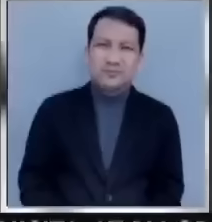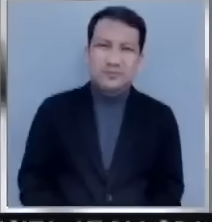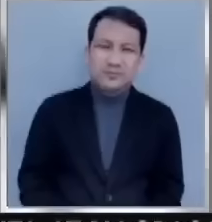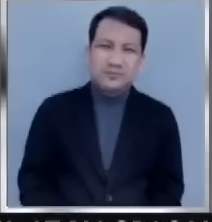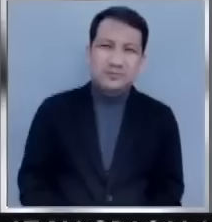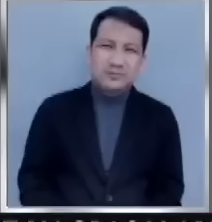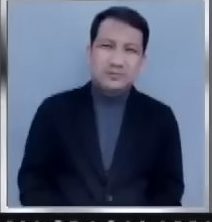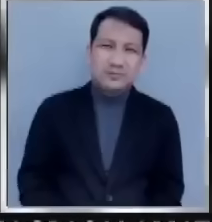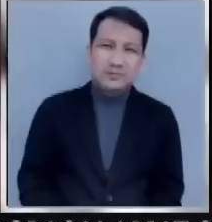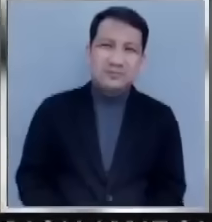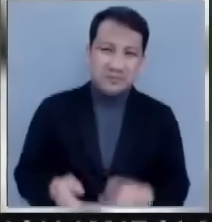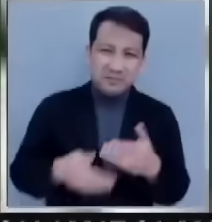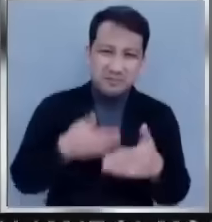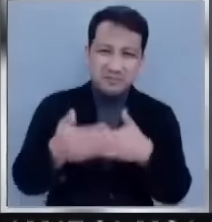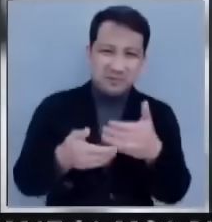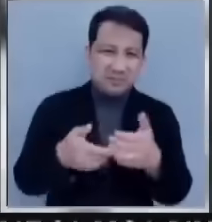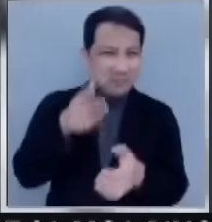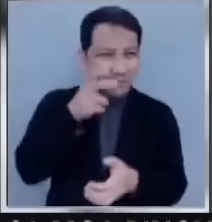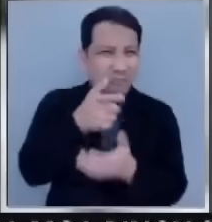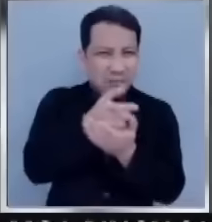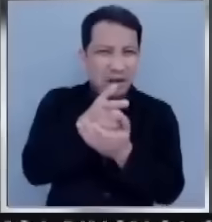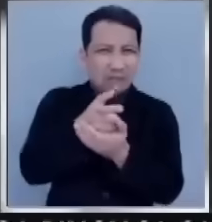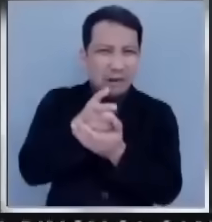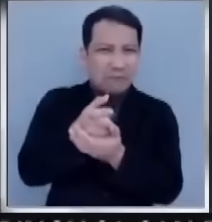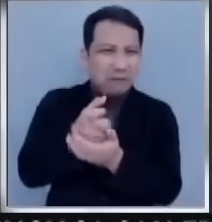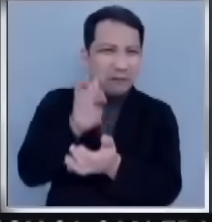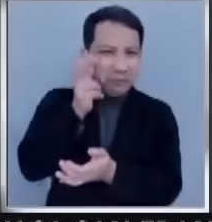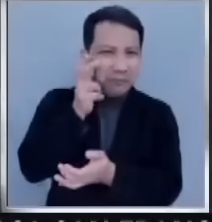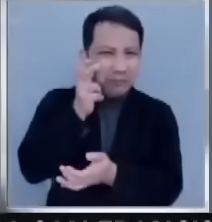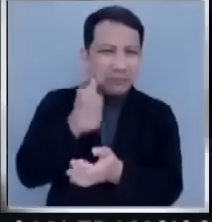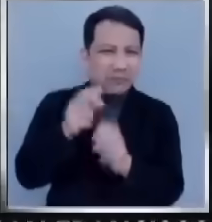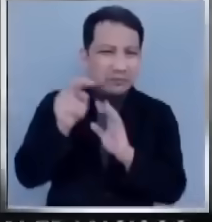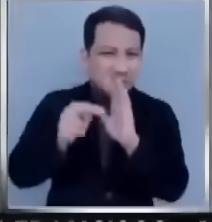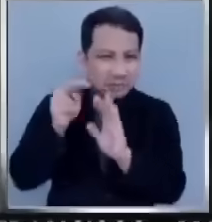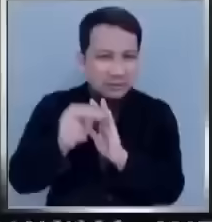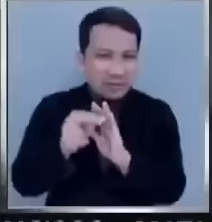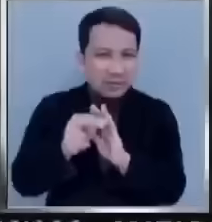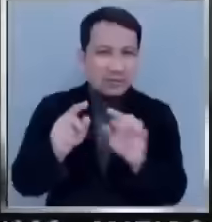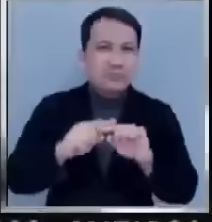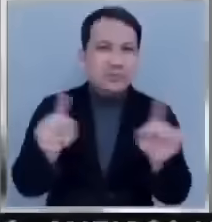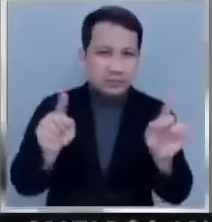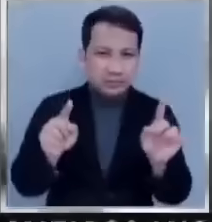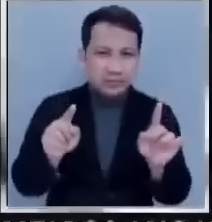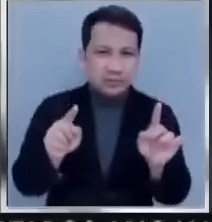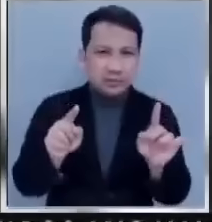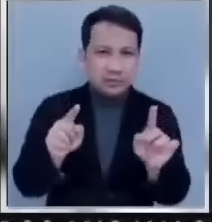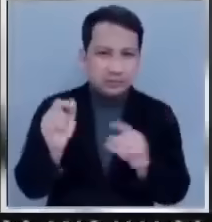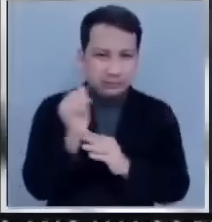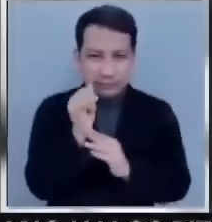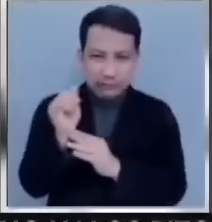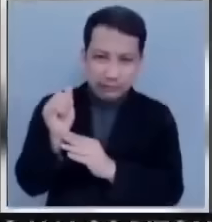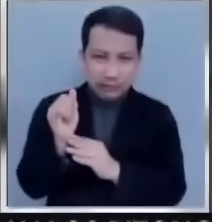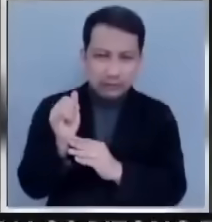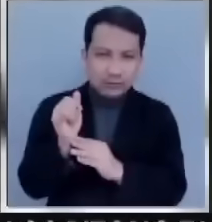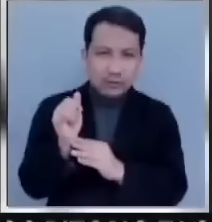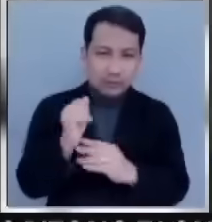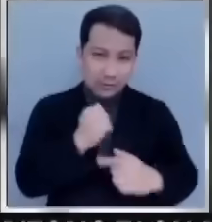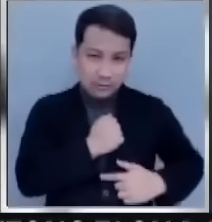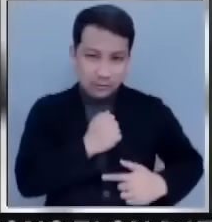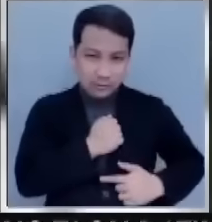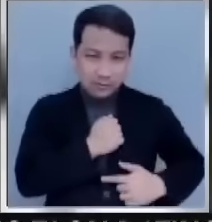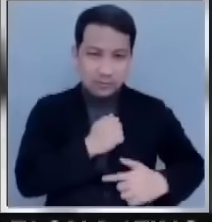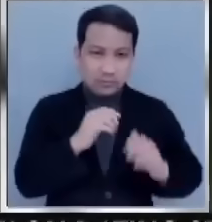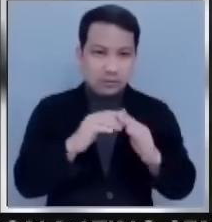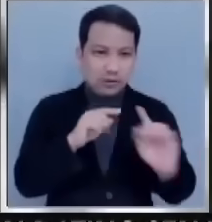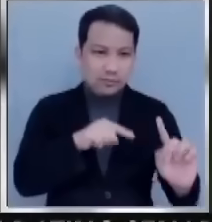At sunod-sunod na putok ng baril ang narinig sa video na nag-iba na ang anggulo. Isang gwardiya ng subdivision ang tinamaan ng bala